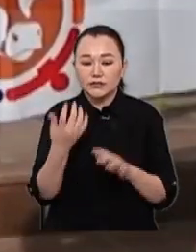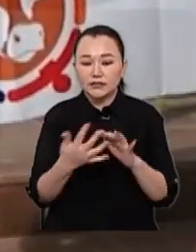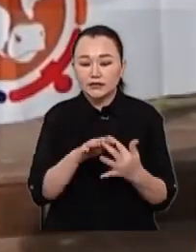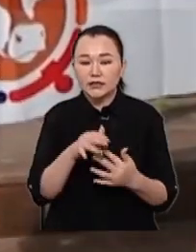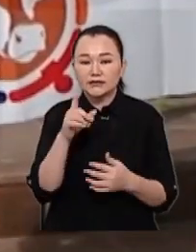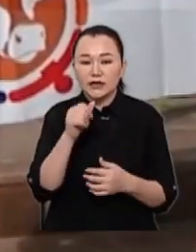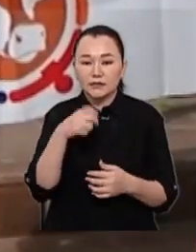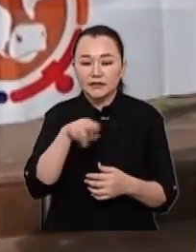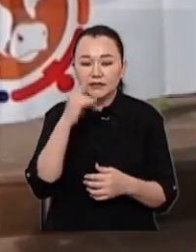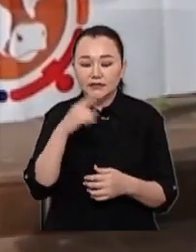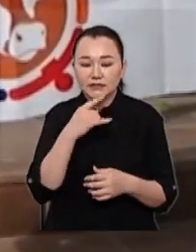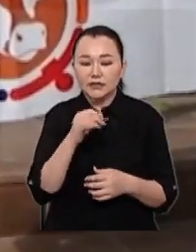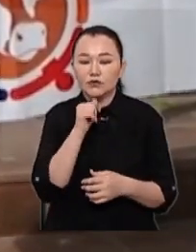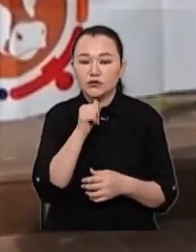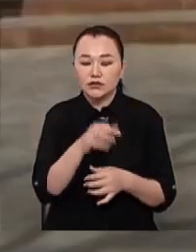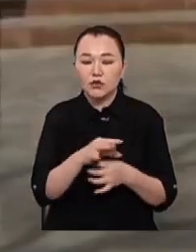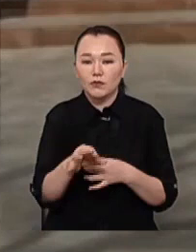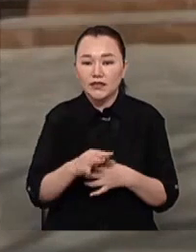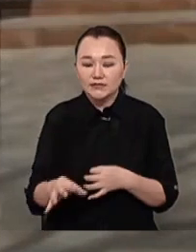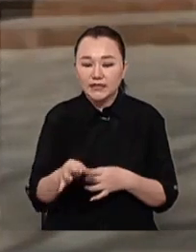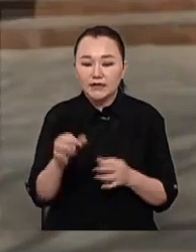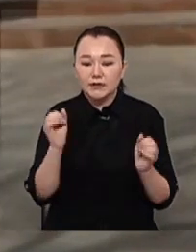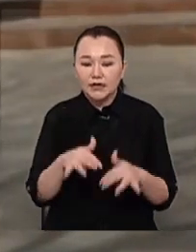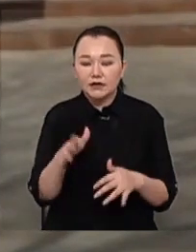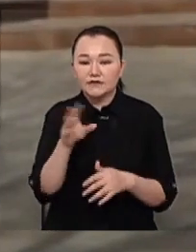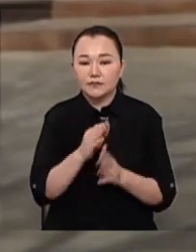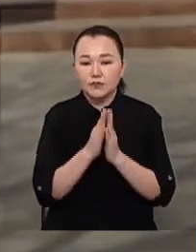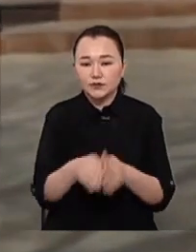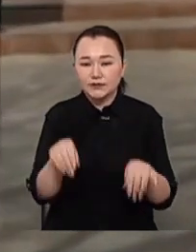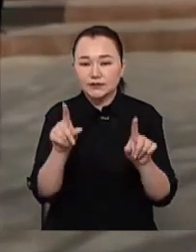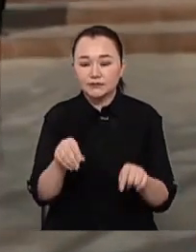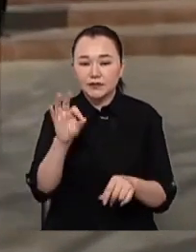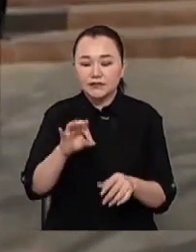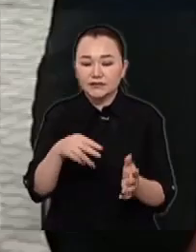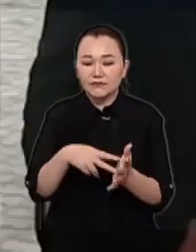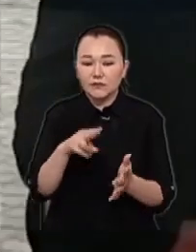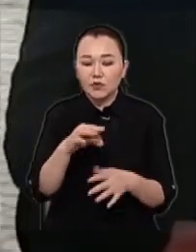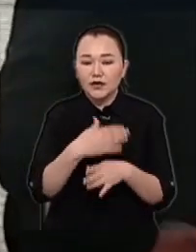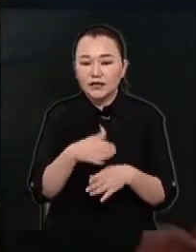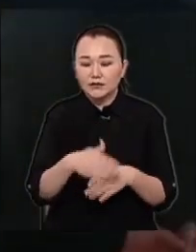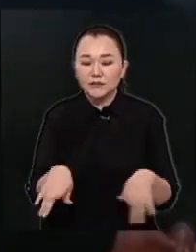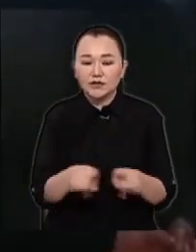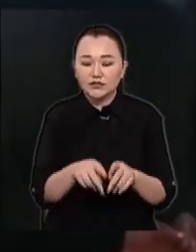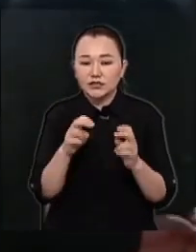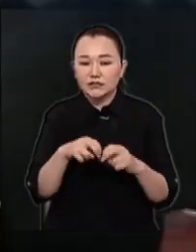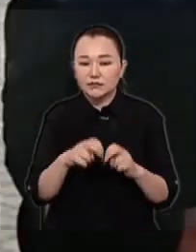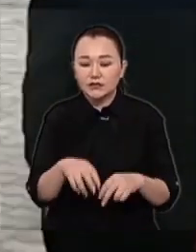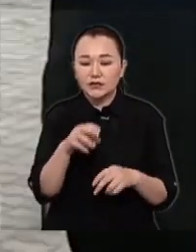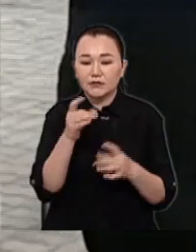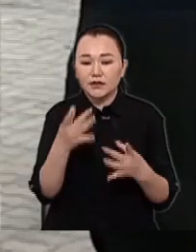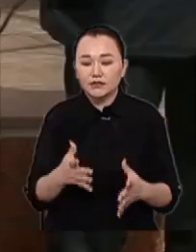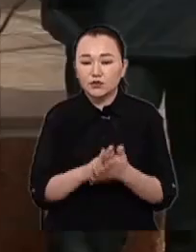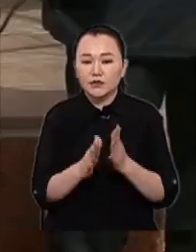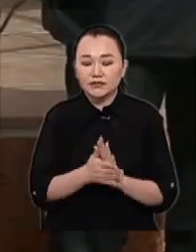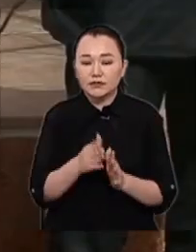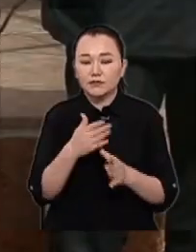соседних Западно-Казахстанской и Кустанайской областей. Они просят снизить процентные ставки по кредитам, а также пересмотреть и упростить